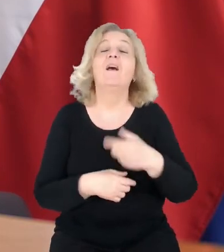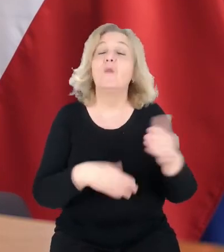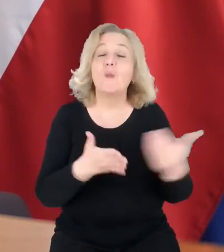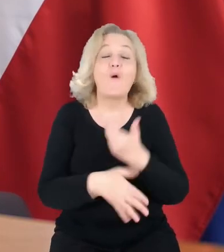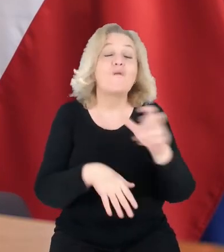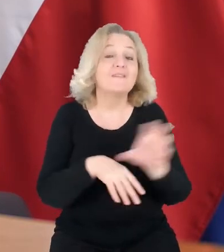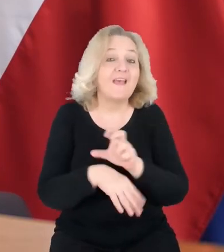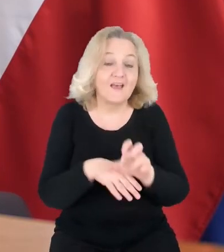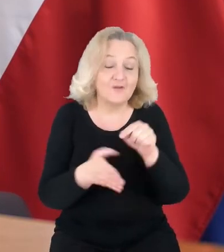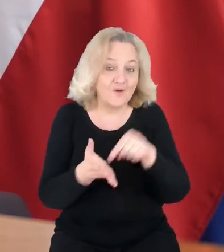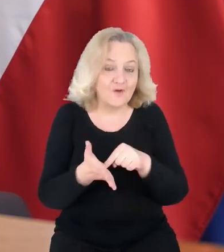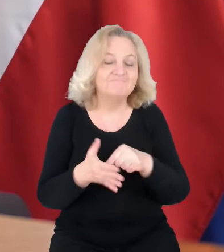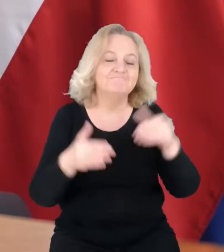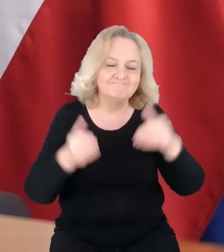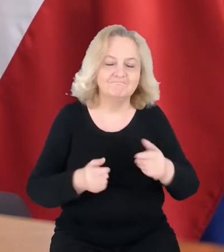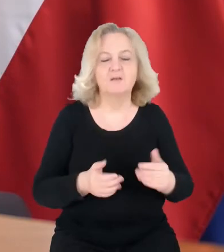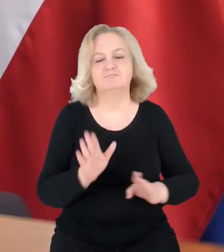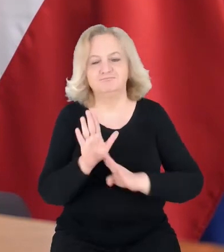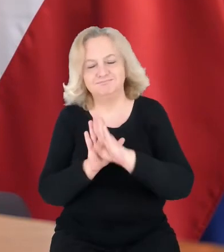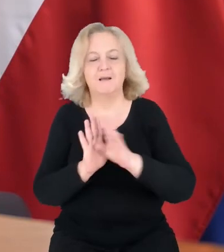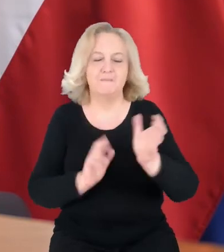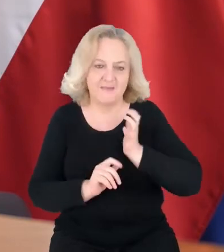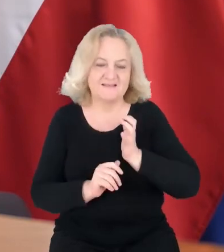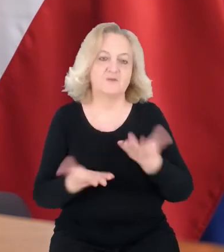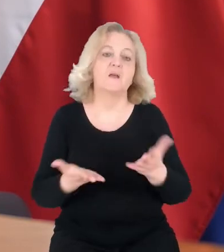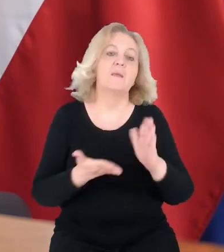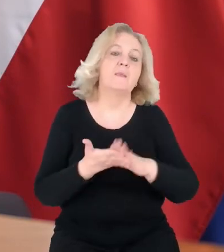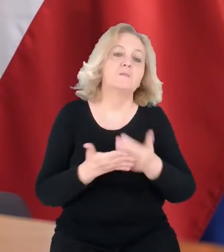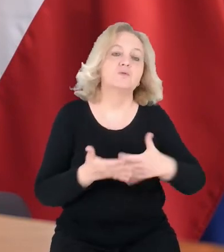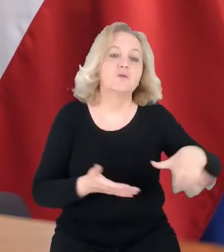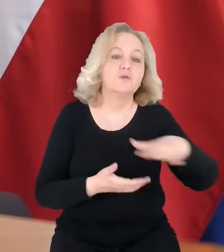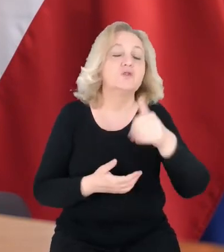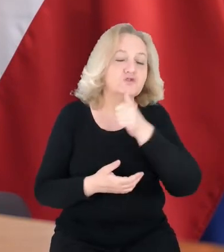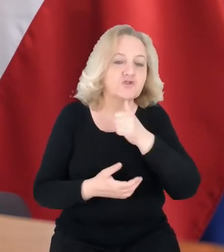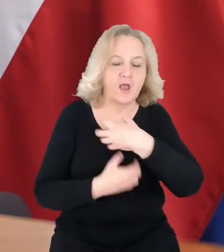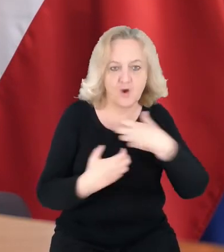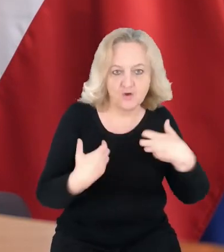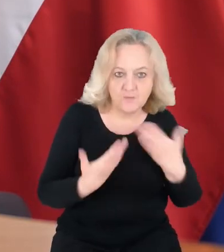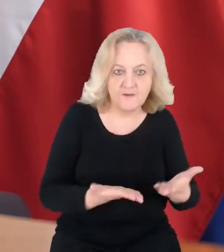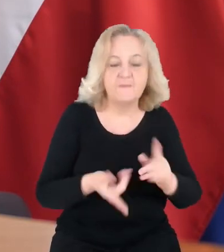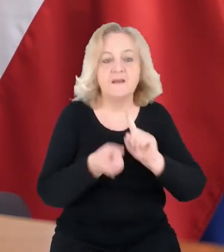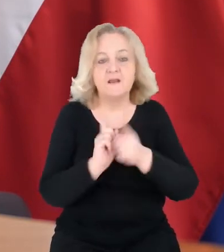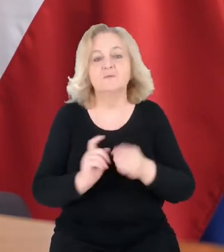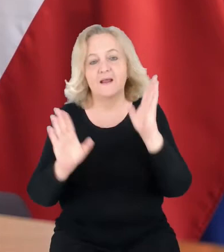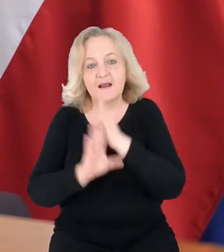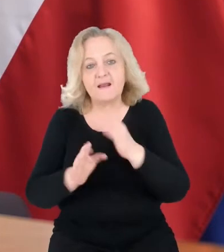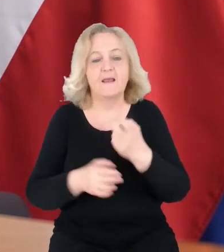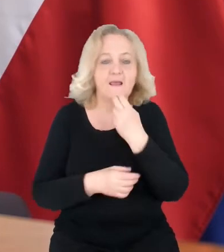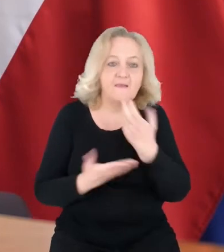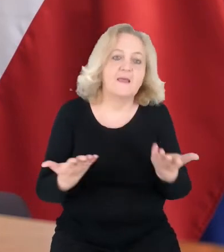jednej strony stymulować wzrost bezpieczeństwa, na przykład w obszarze zielonej gospodarki, zmian klimatu, energii